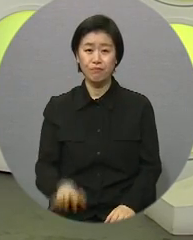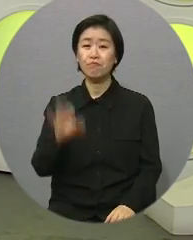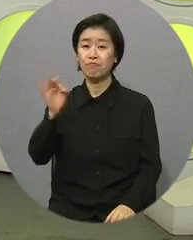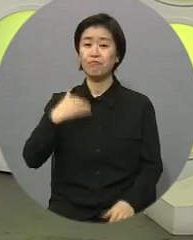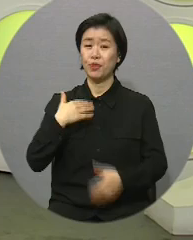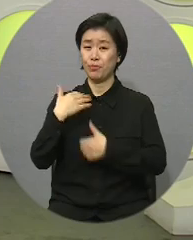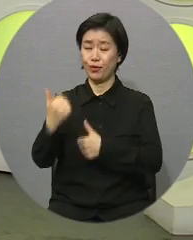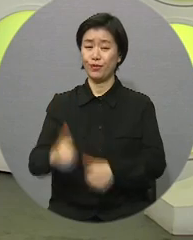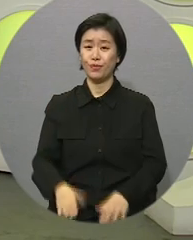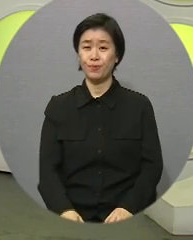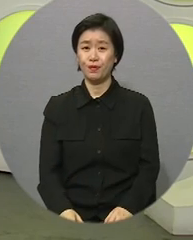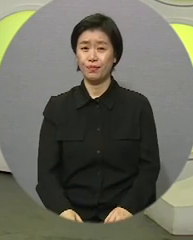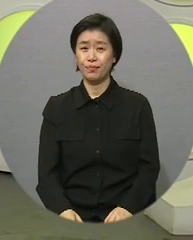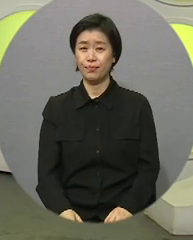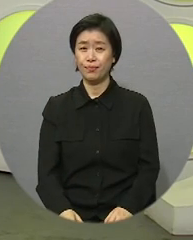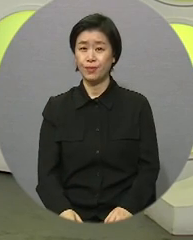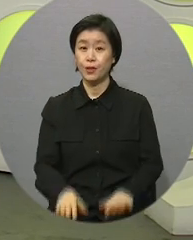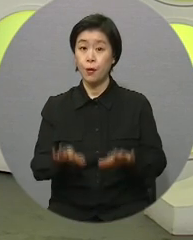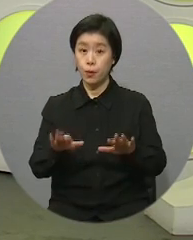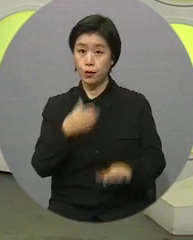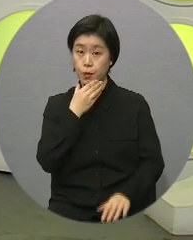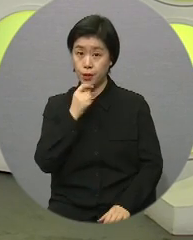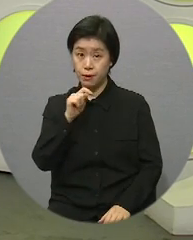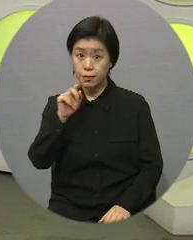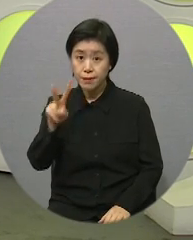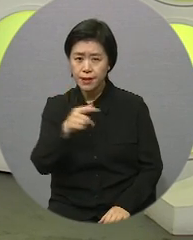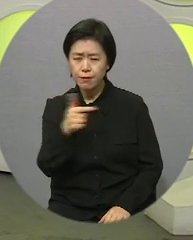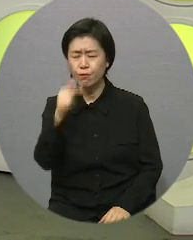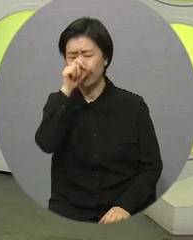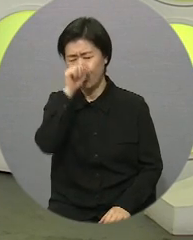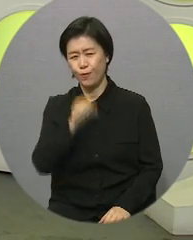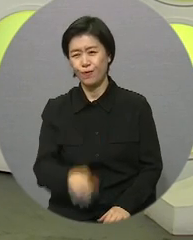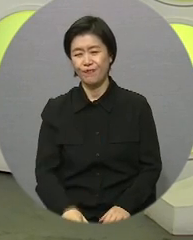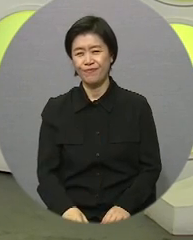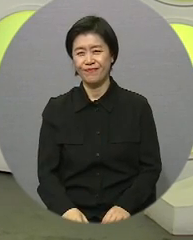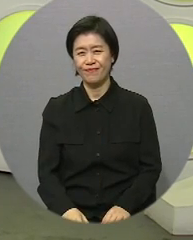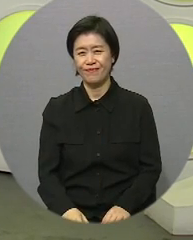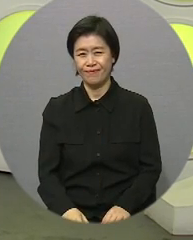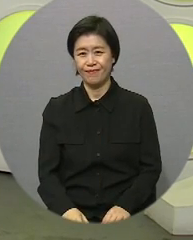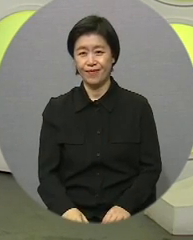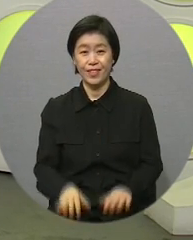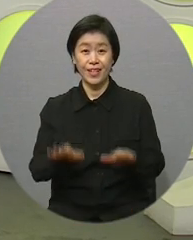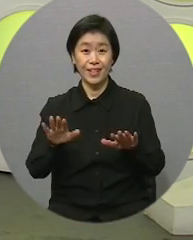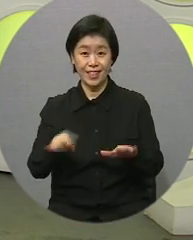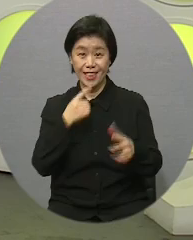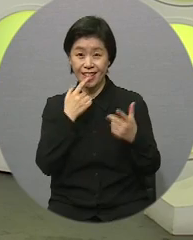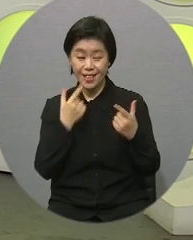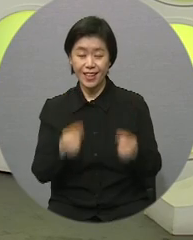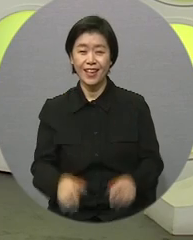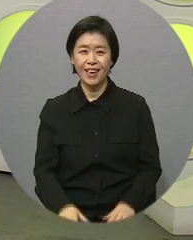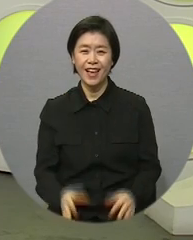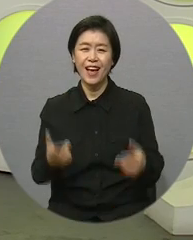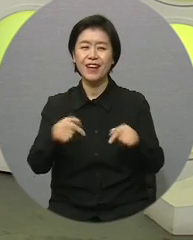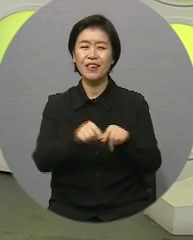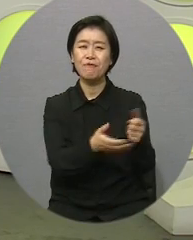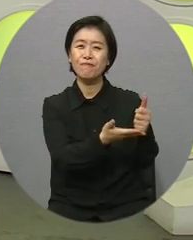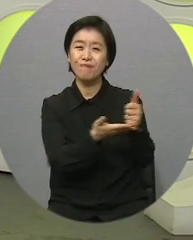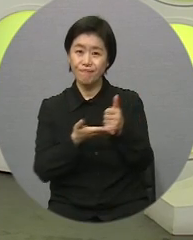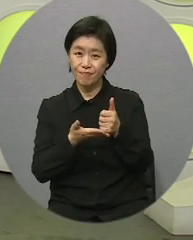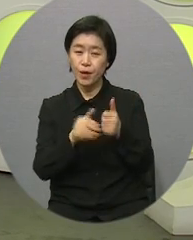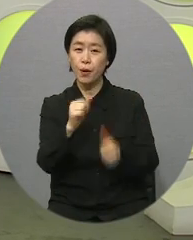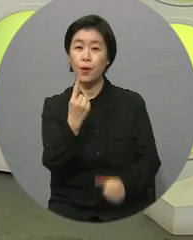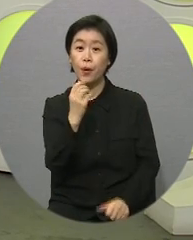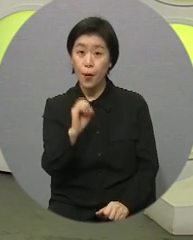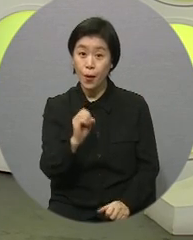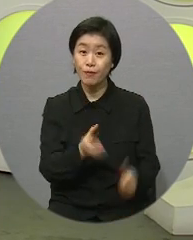주세요 저는 오늘 아주이 복지 방송 아유 너무 좋습니다네 자 오늘 또 이렇게 함 함께해 주신 우리